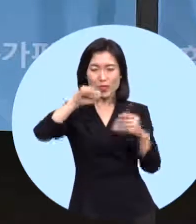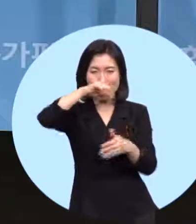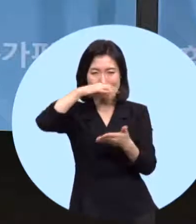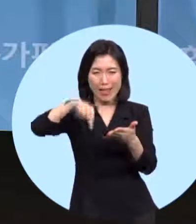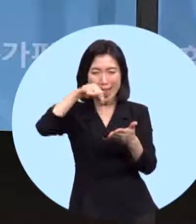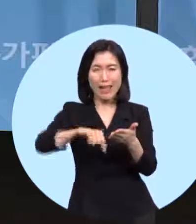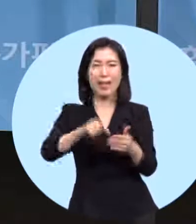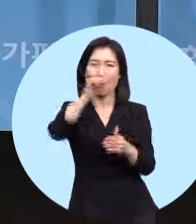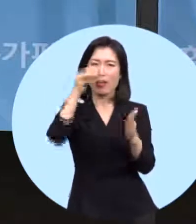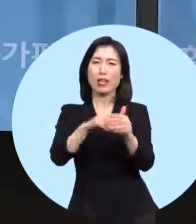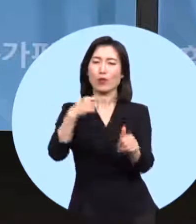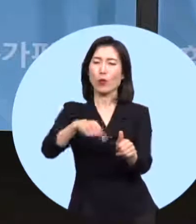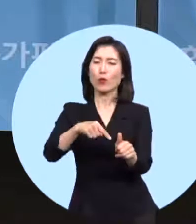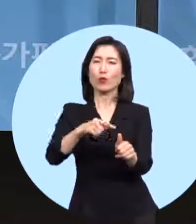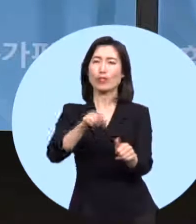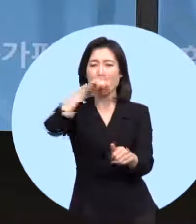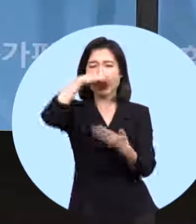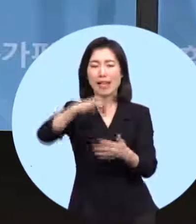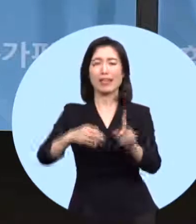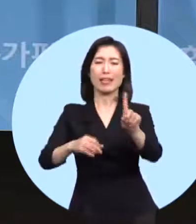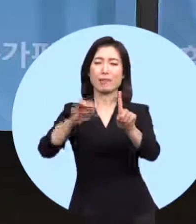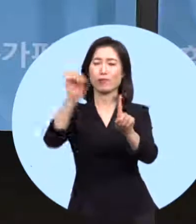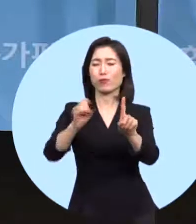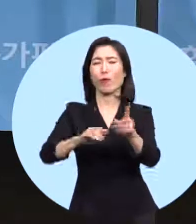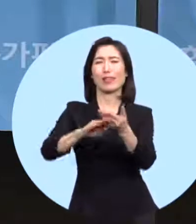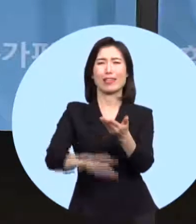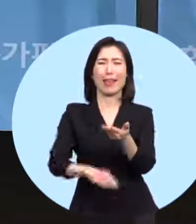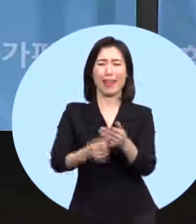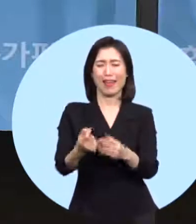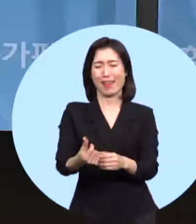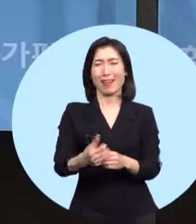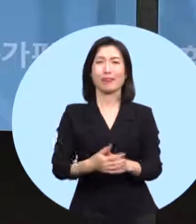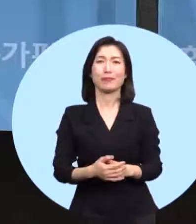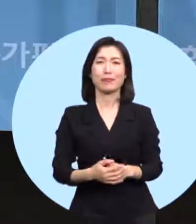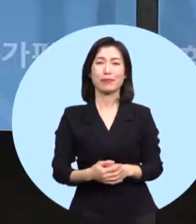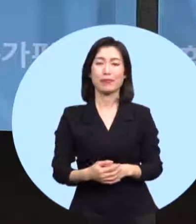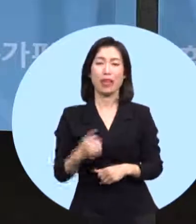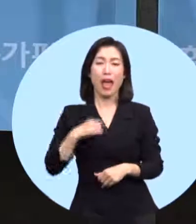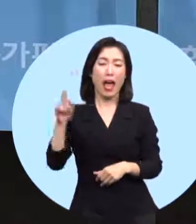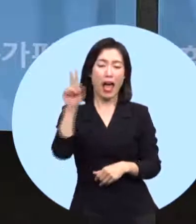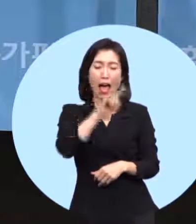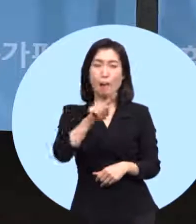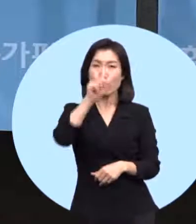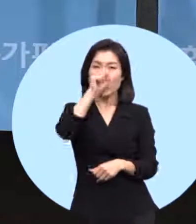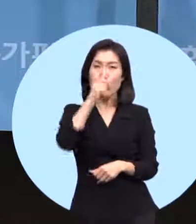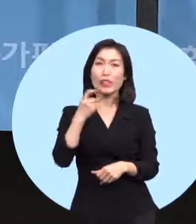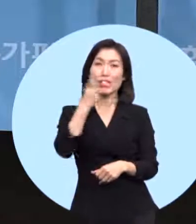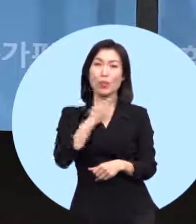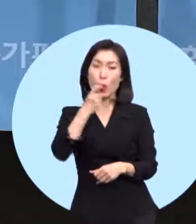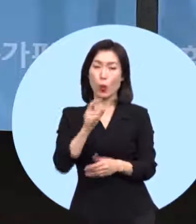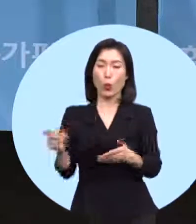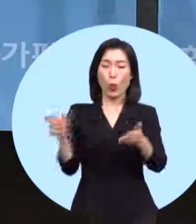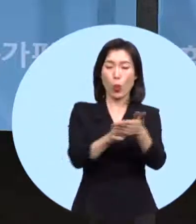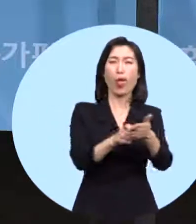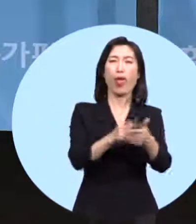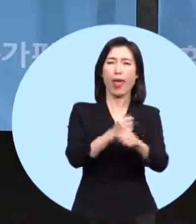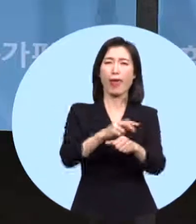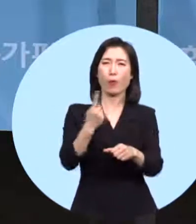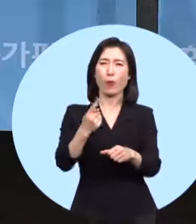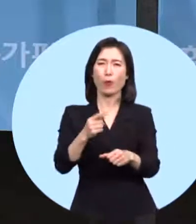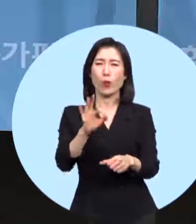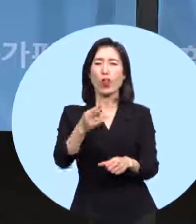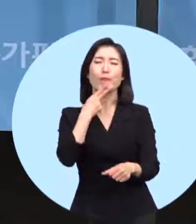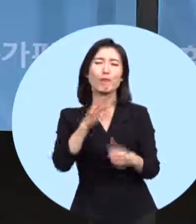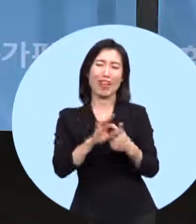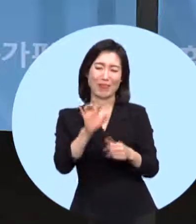얼마만큼 저희가 아무리 좋은 말을 하고 아무리 좋은 이론을 갖다 해더라도 돈이 없으면 적나라하게 예산이 없으면 되지가